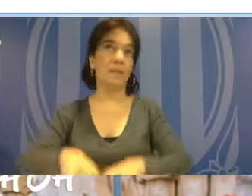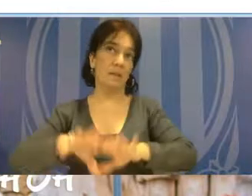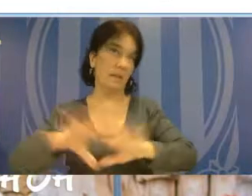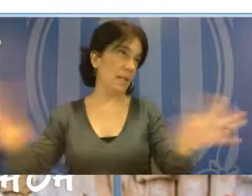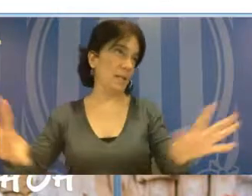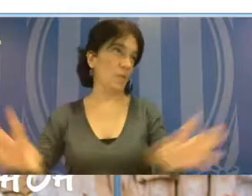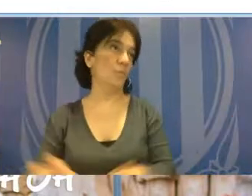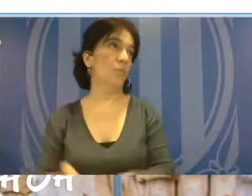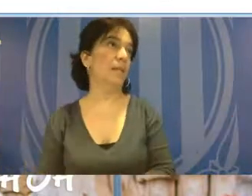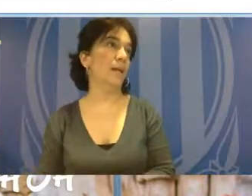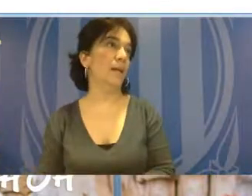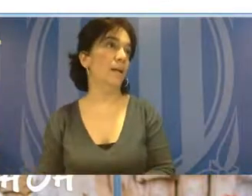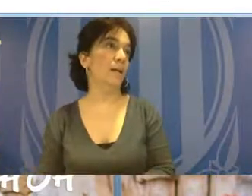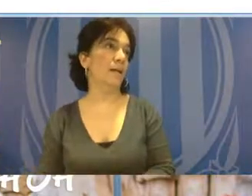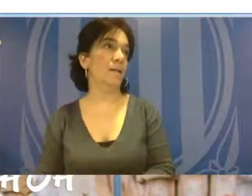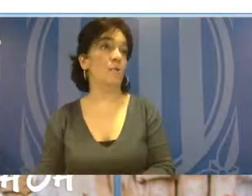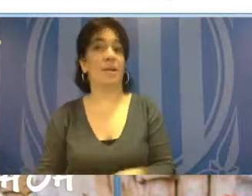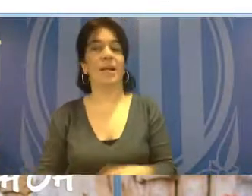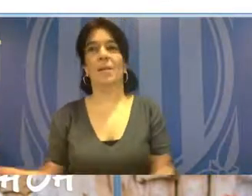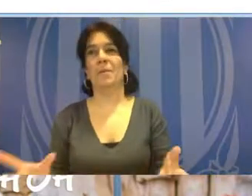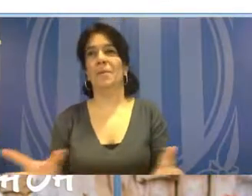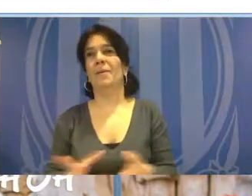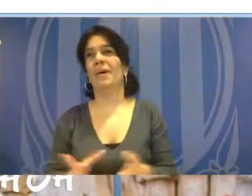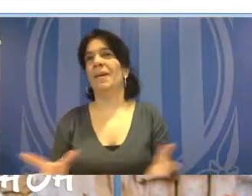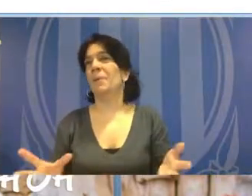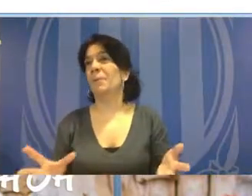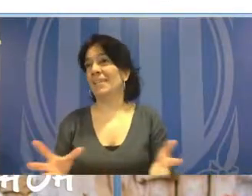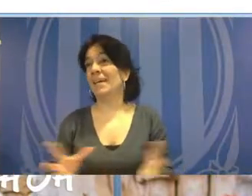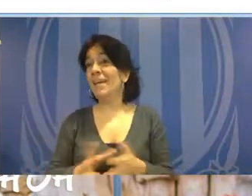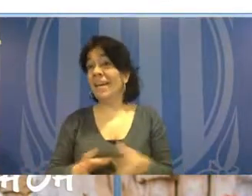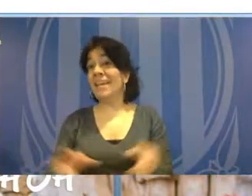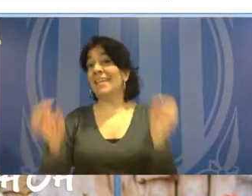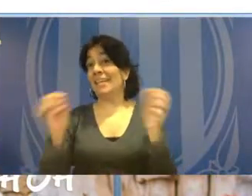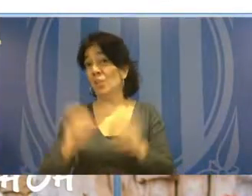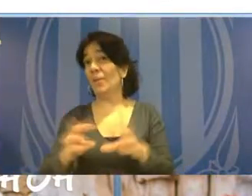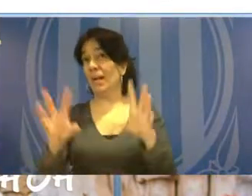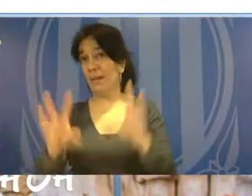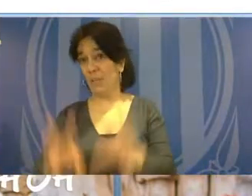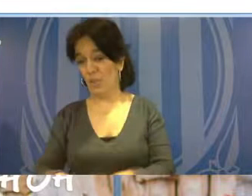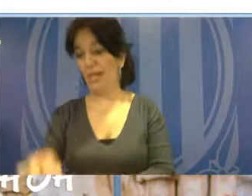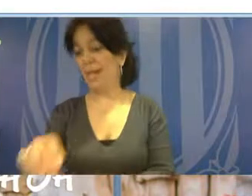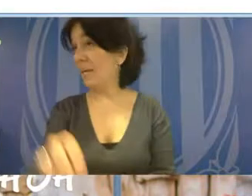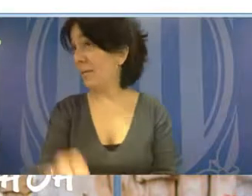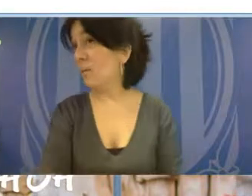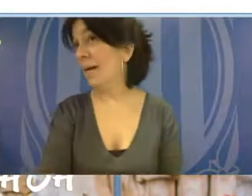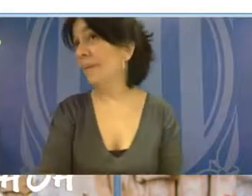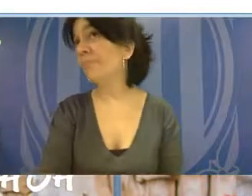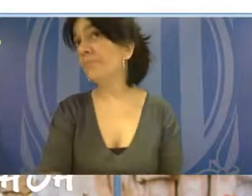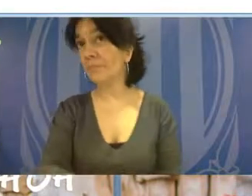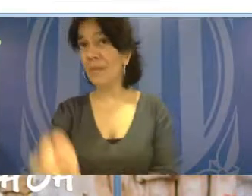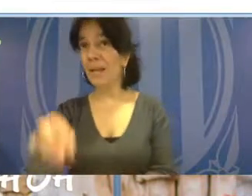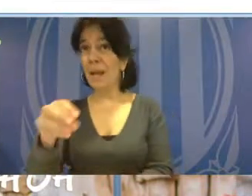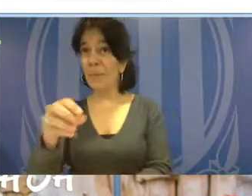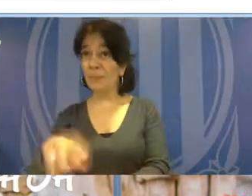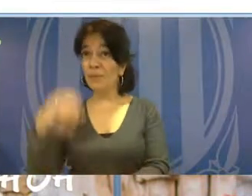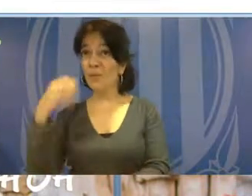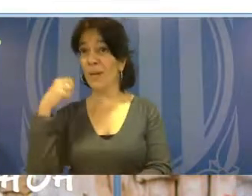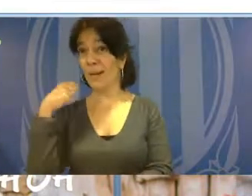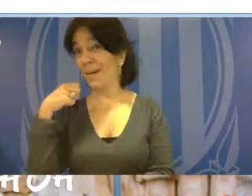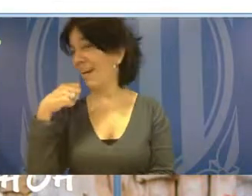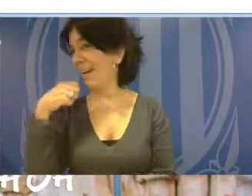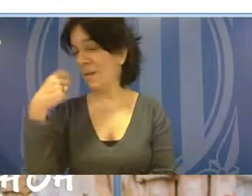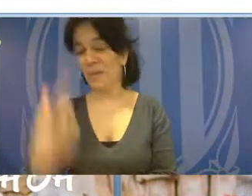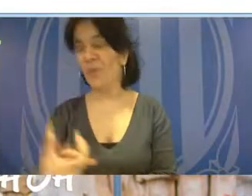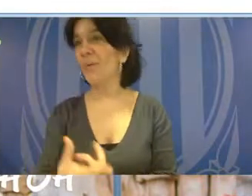amigues de ressò mundial. Llavors, clar, la primera vegada que va passar és que a sobre la persona que li va tocar la vam